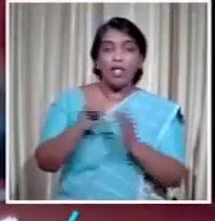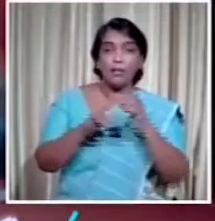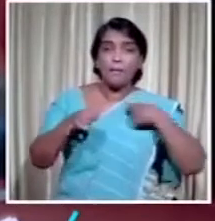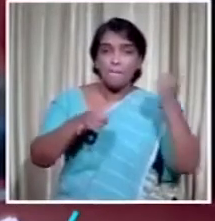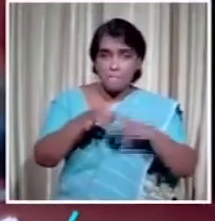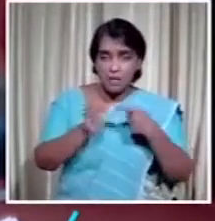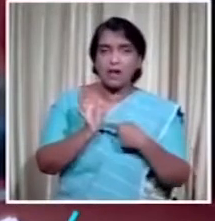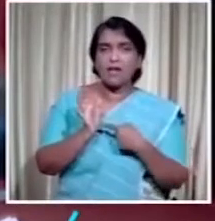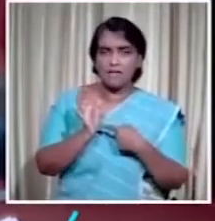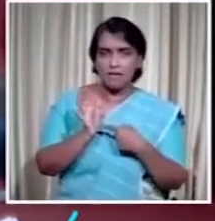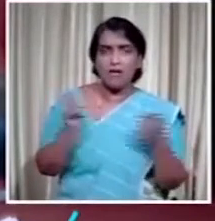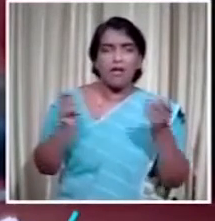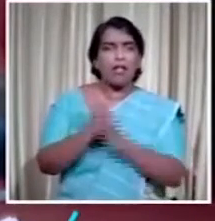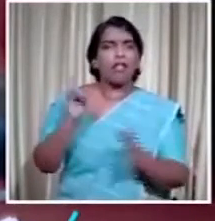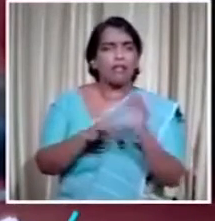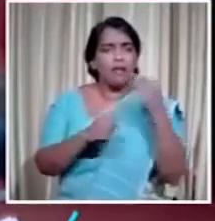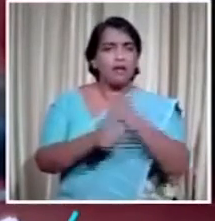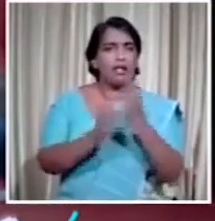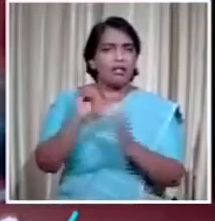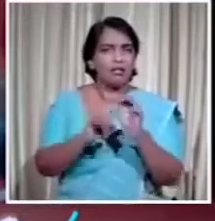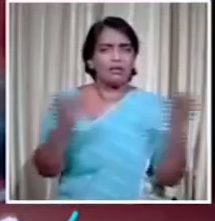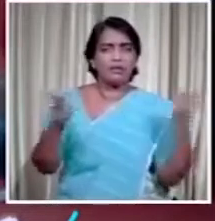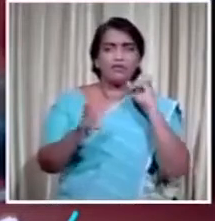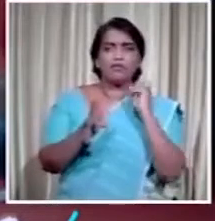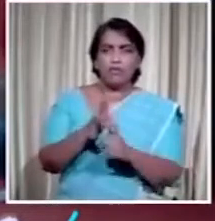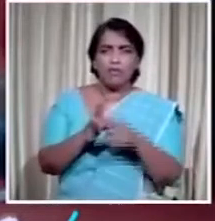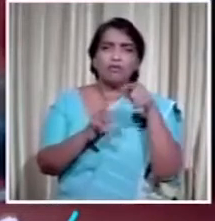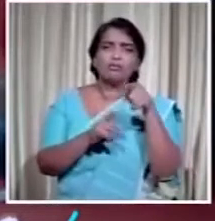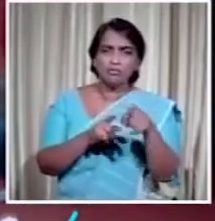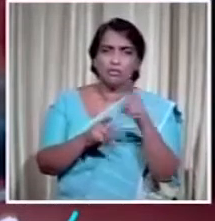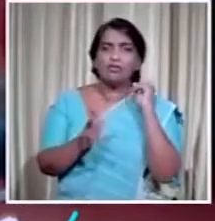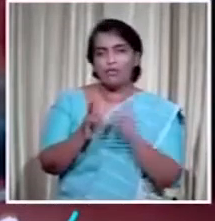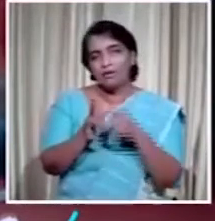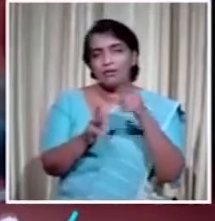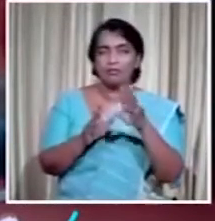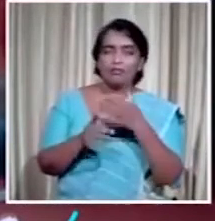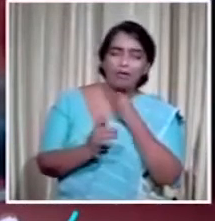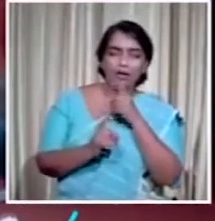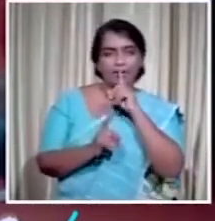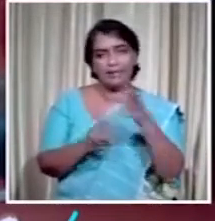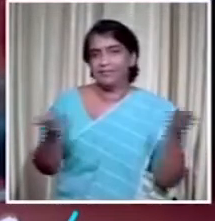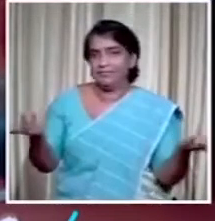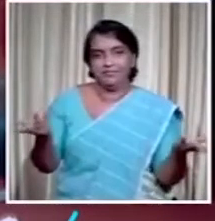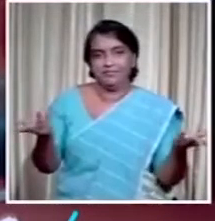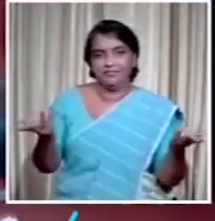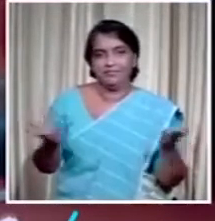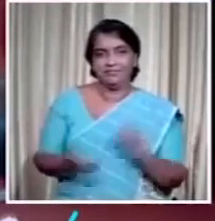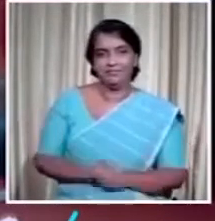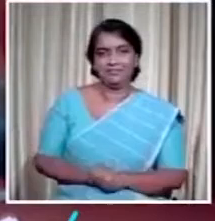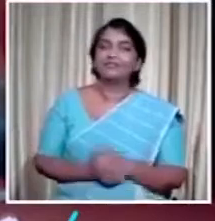ප්‍රශ්නයක් ඉදිරිපත් කරලා තිබෙනවා ගරු මන්ත්‍රීතුමා වෙනද නැහැ රාජ්‍ය ඇමතිත් නැහැ සංවිධායකතුමා ඉතින් සංවිධායකතුමා කොහොමත් මොනවා හරි කියනවනේ ගරු